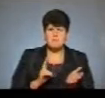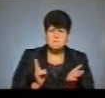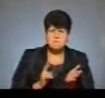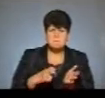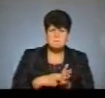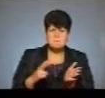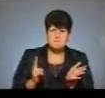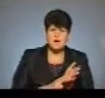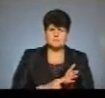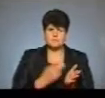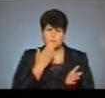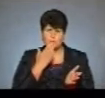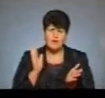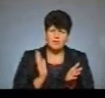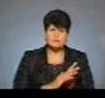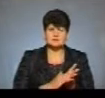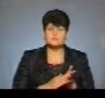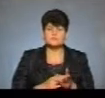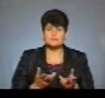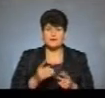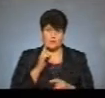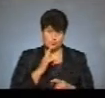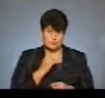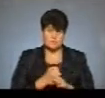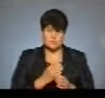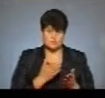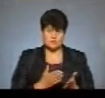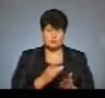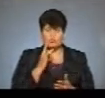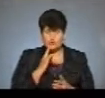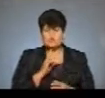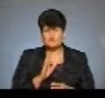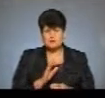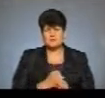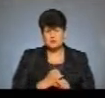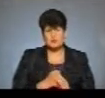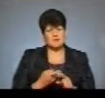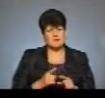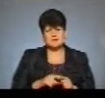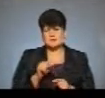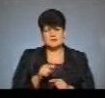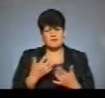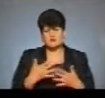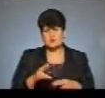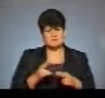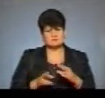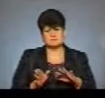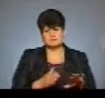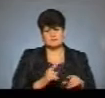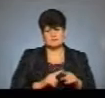марочкою, і так приплювали, заліпили, кинули. Ну, поки що вони ще працюють. Ну, поки що вони працюють, але це професії, які відходять.